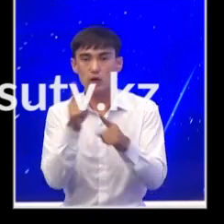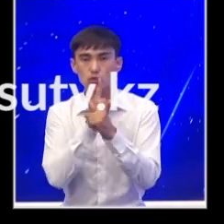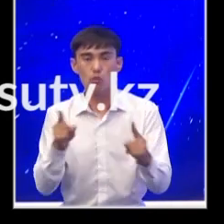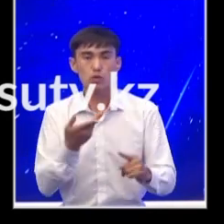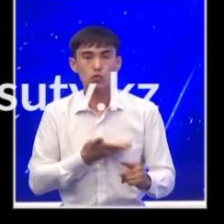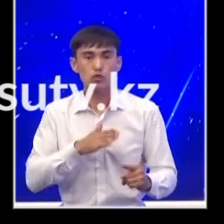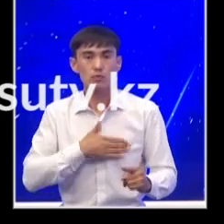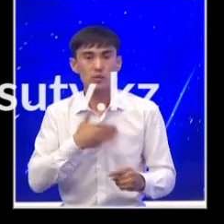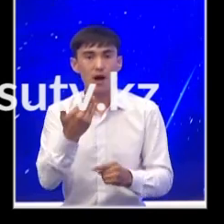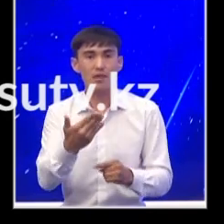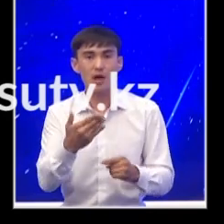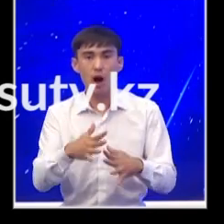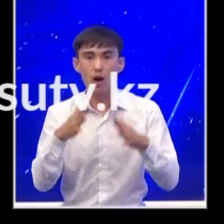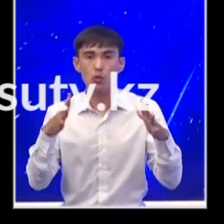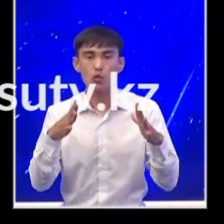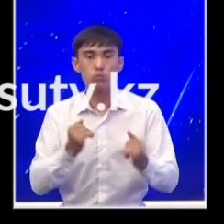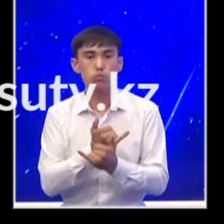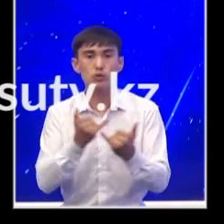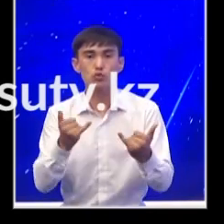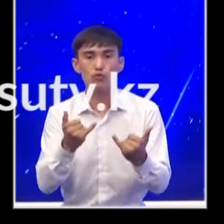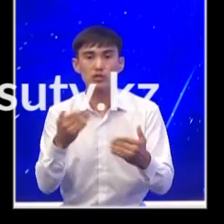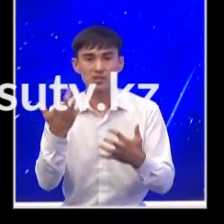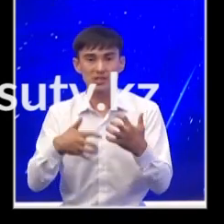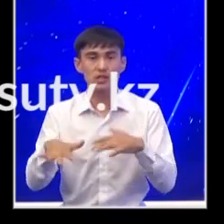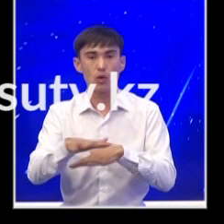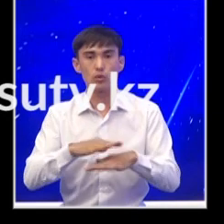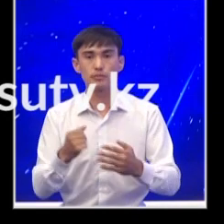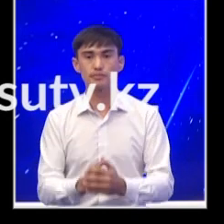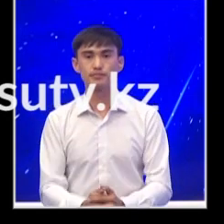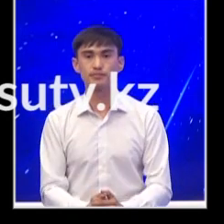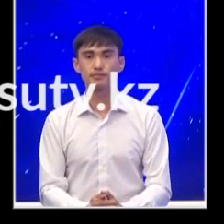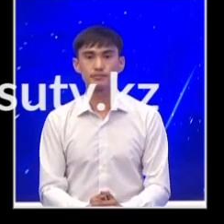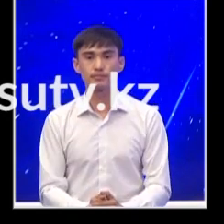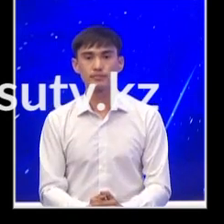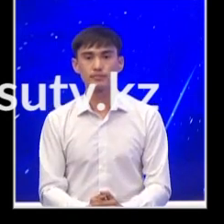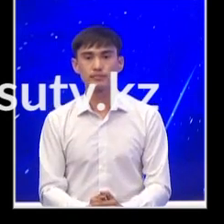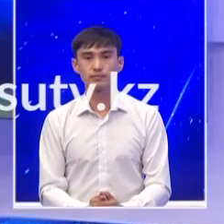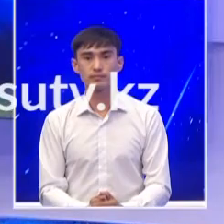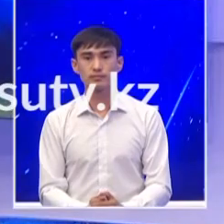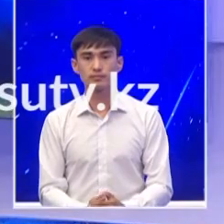душевностью она снискала огромные почеты и уважения среди народа.